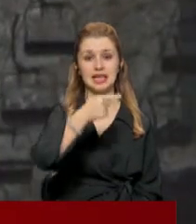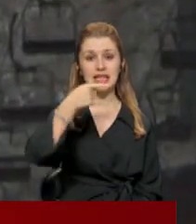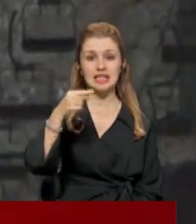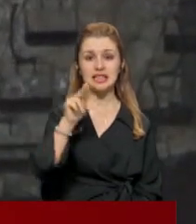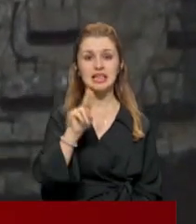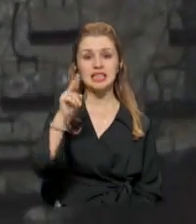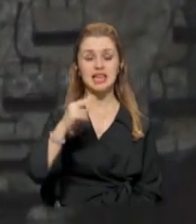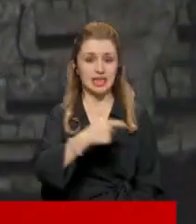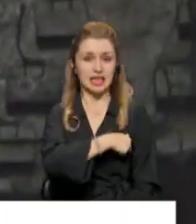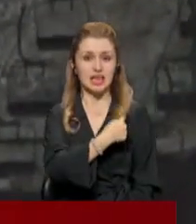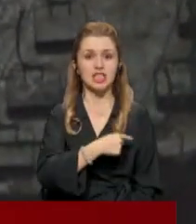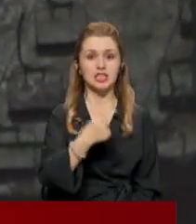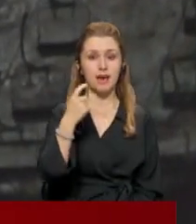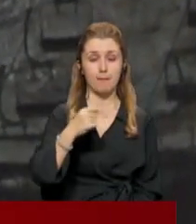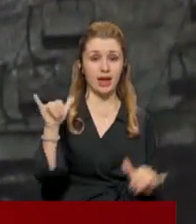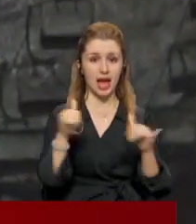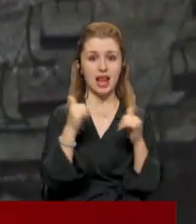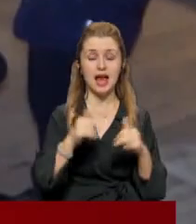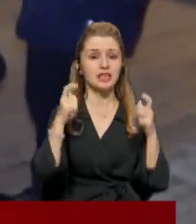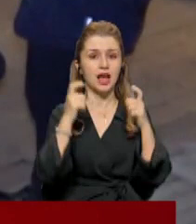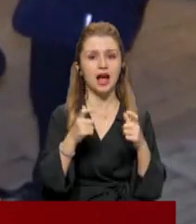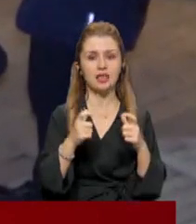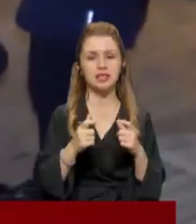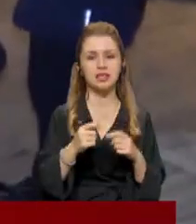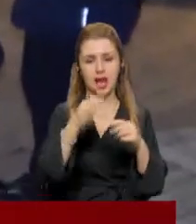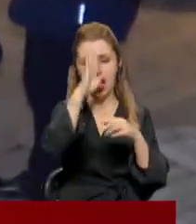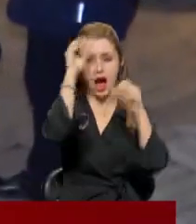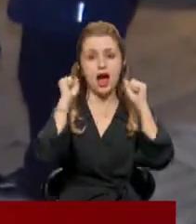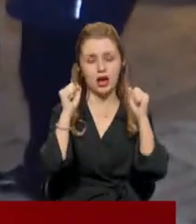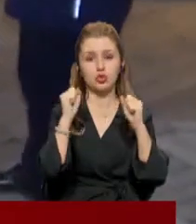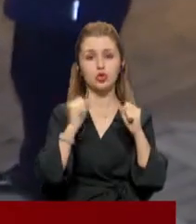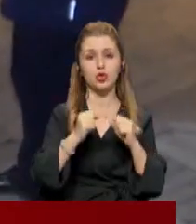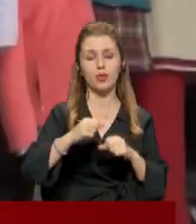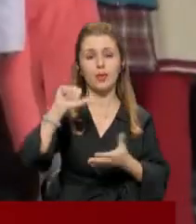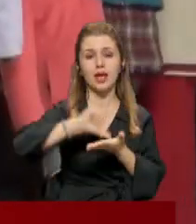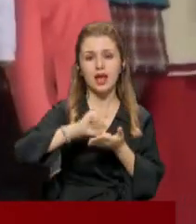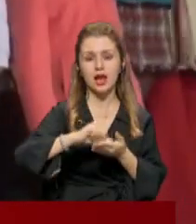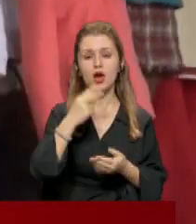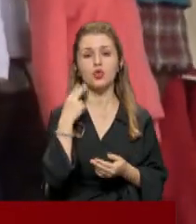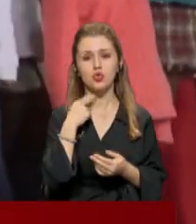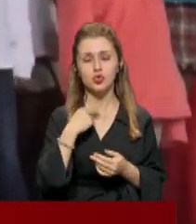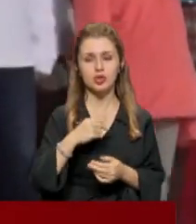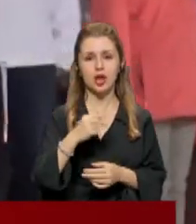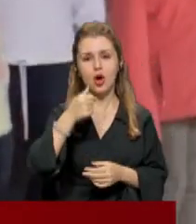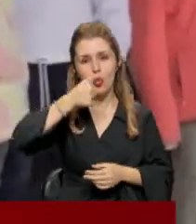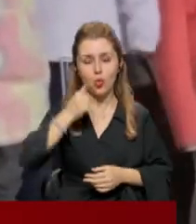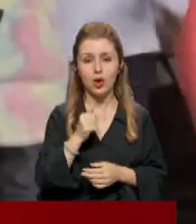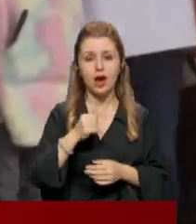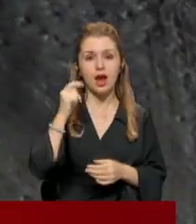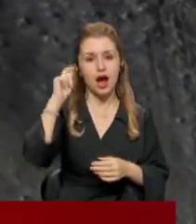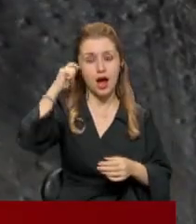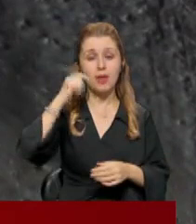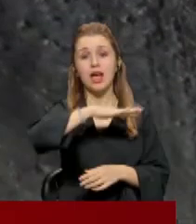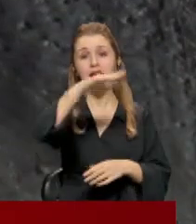-7 derecede yılbaşı eğlencesinin adresi ise Erzurum Palandöken'di. İran, Rusya, Ukrayna, Almanya ve Türkiye'nin dört bir